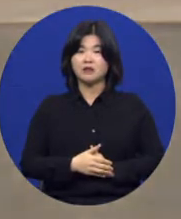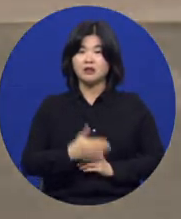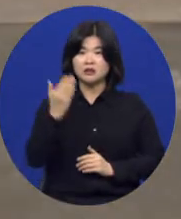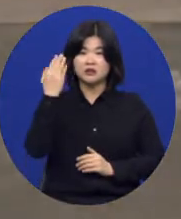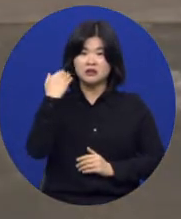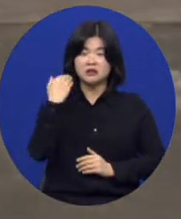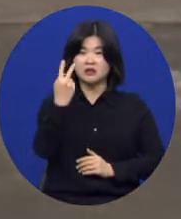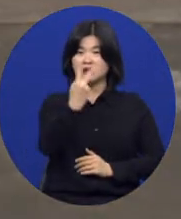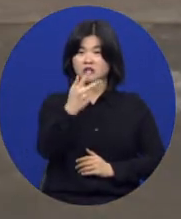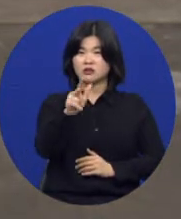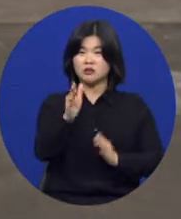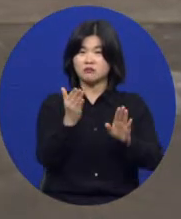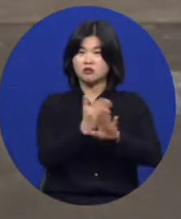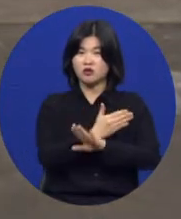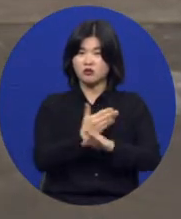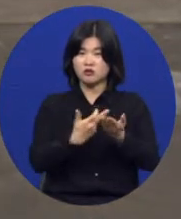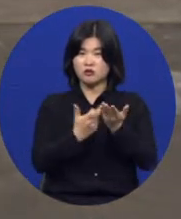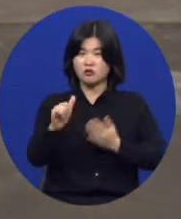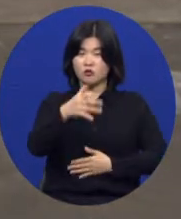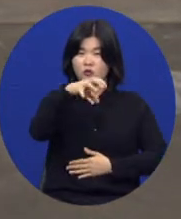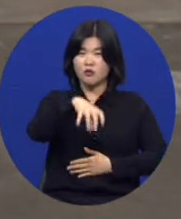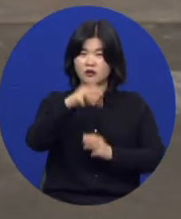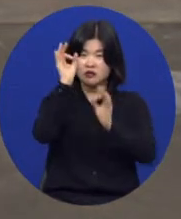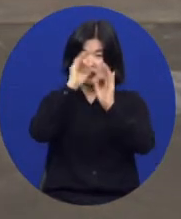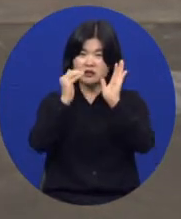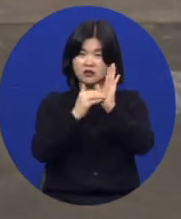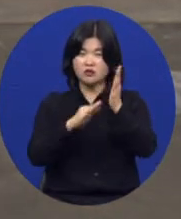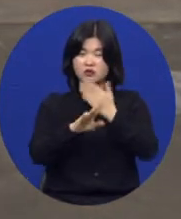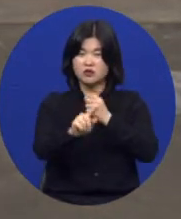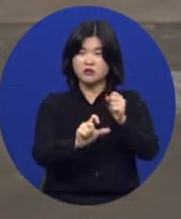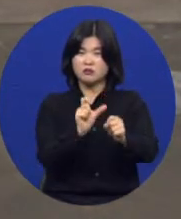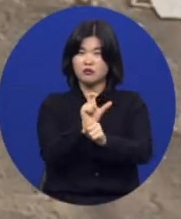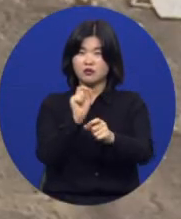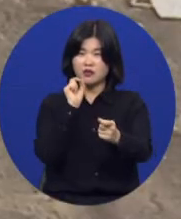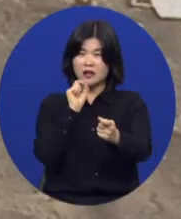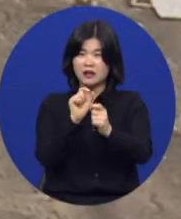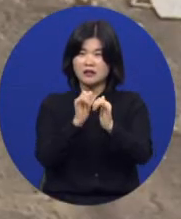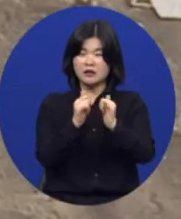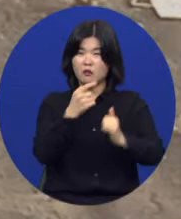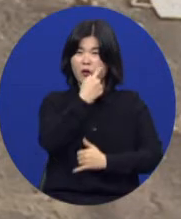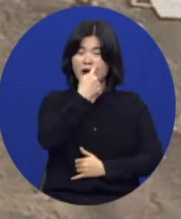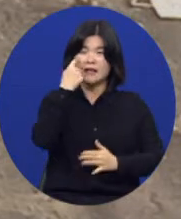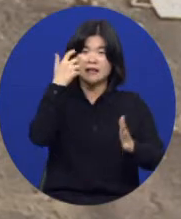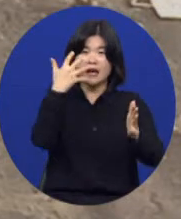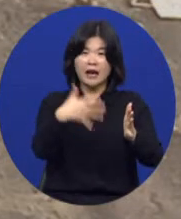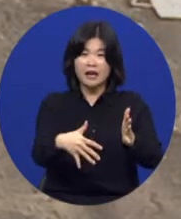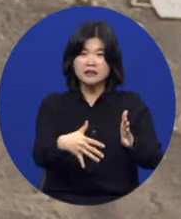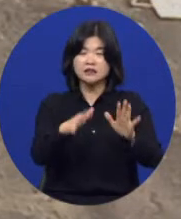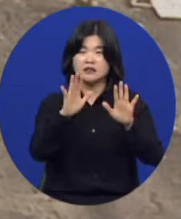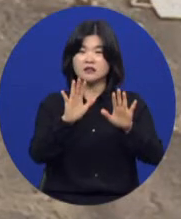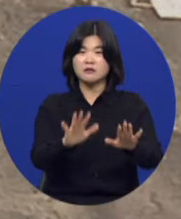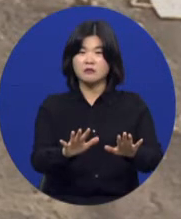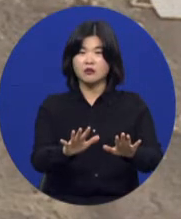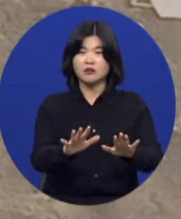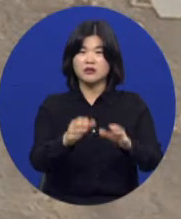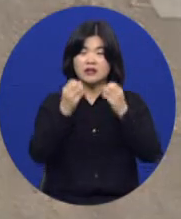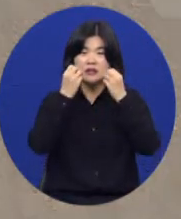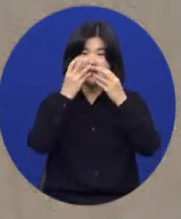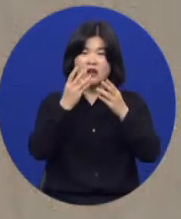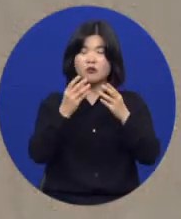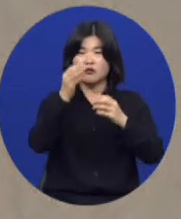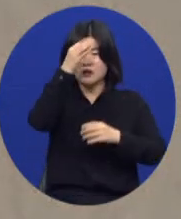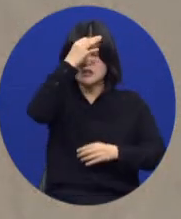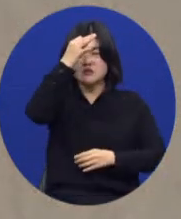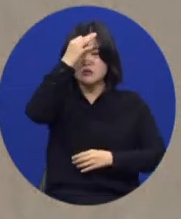지난 2007년부터 제주공항에서 발굴된 뒤 15년 가까이 신원이 밝혀지지 않다. 이번에 새로운 유전자